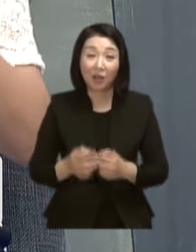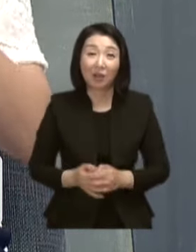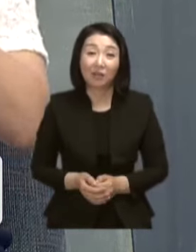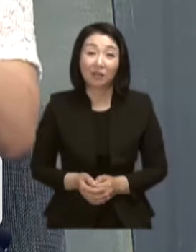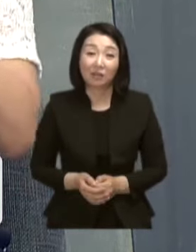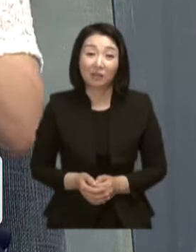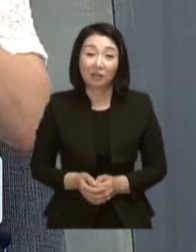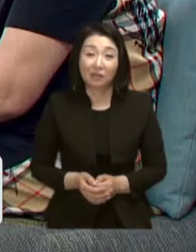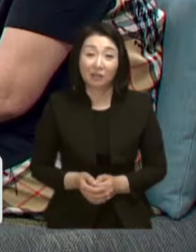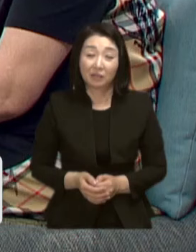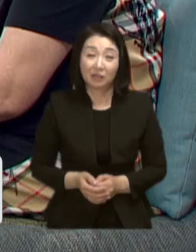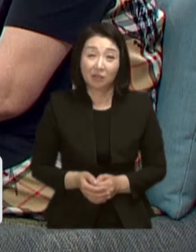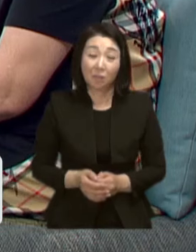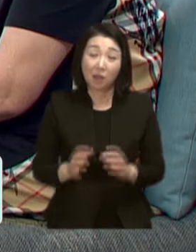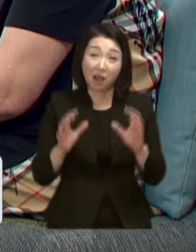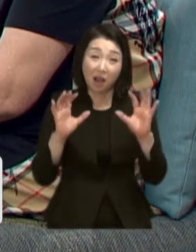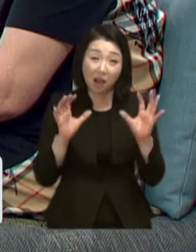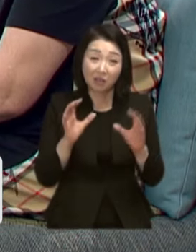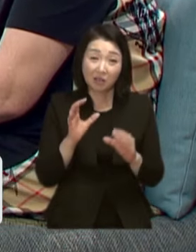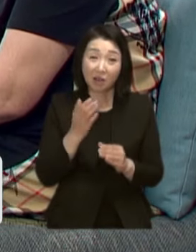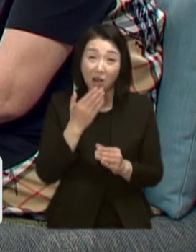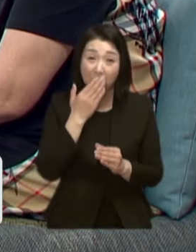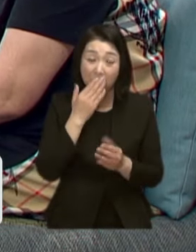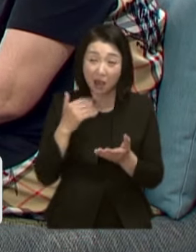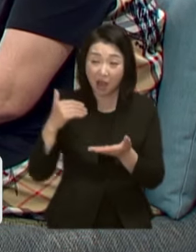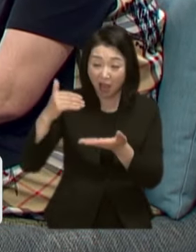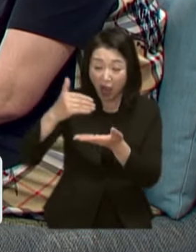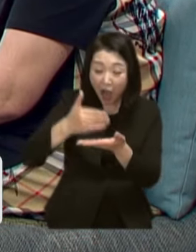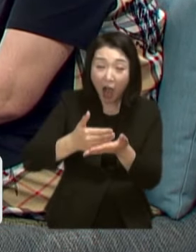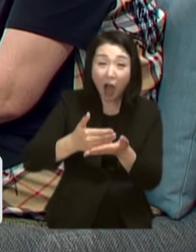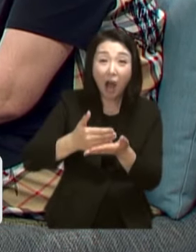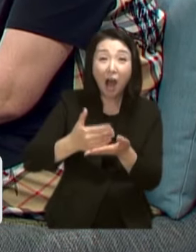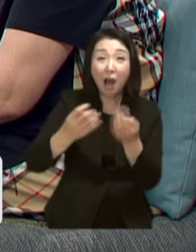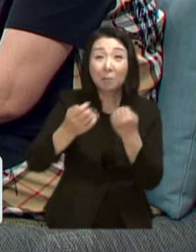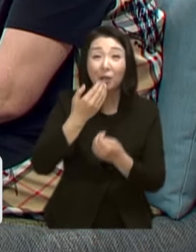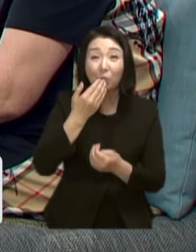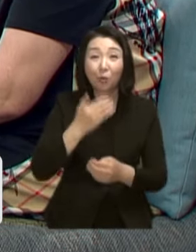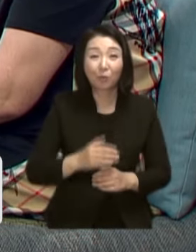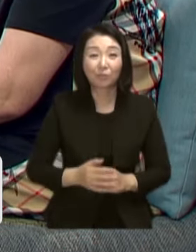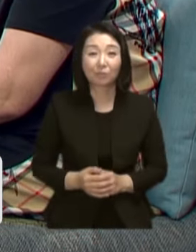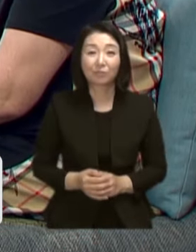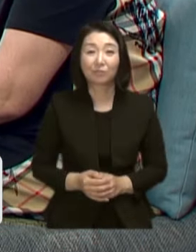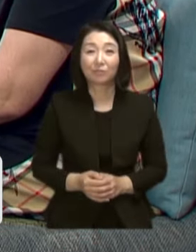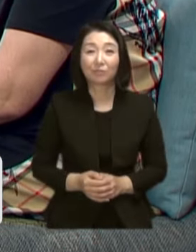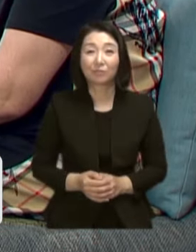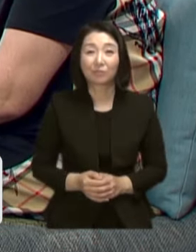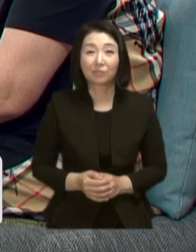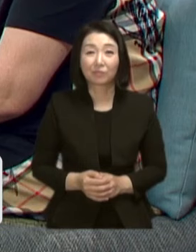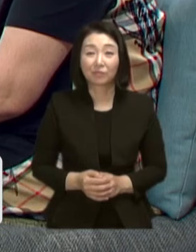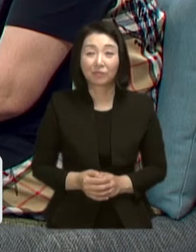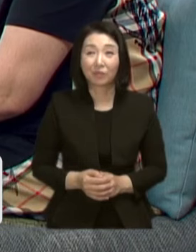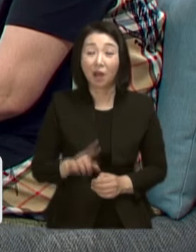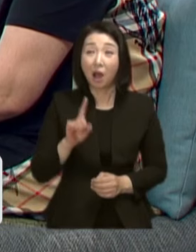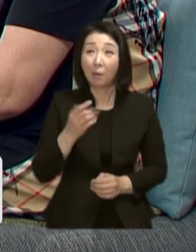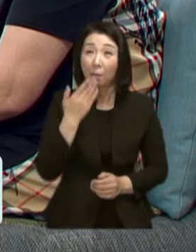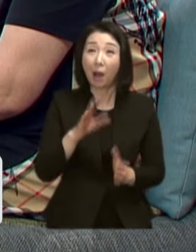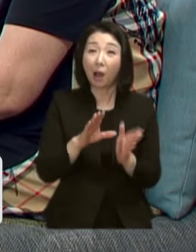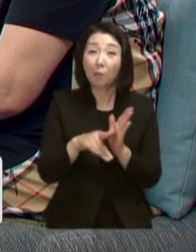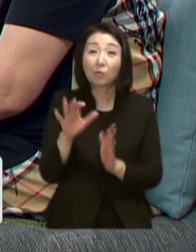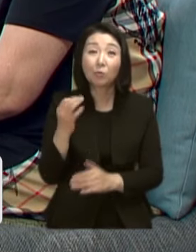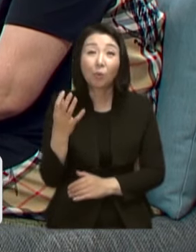아침인데도 그냥 되게 조그만 아이가 밥을 막 이만큼씩 해서 많이 먹더라고요. 근데 한 끼 식사 비용이 그러면 도대체